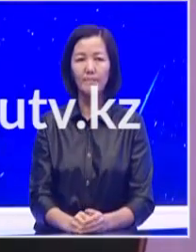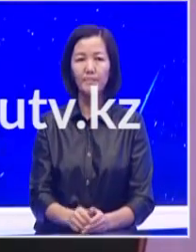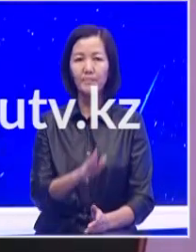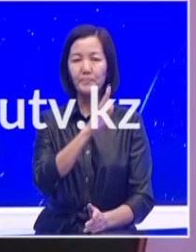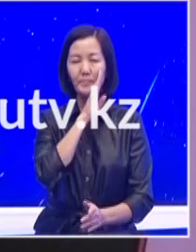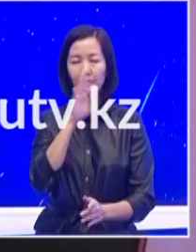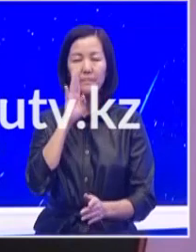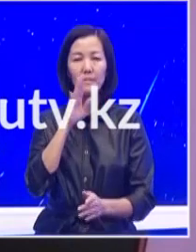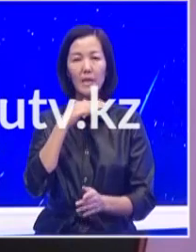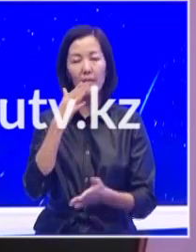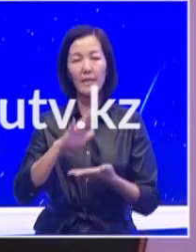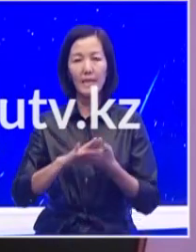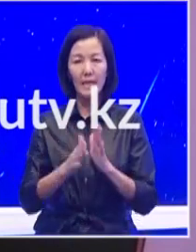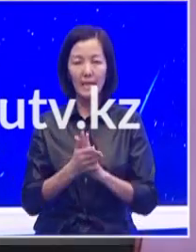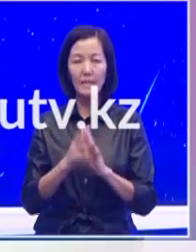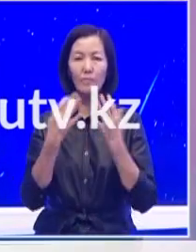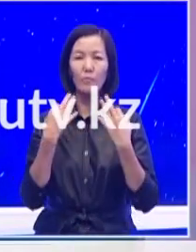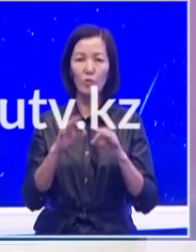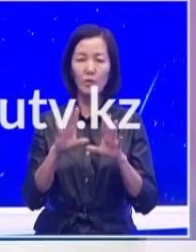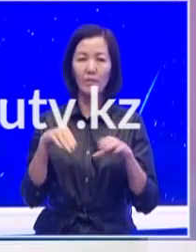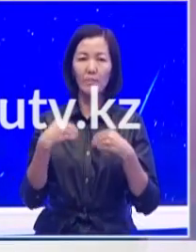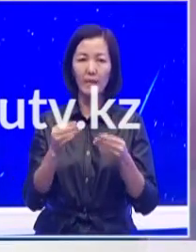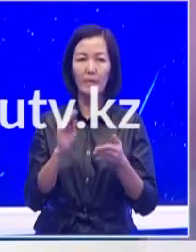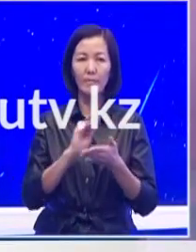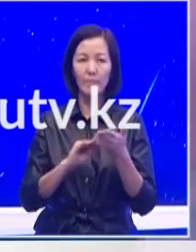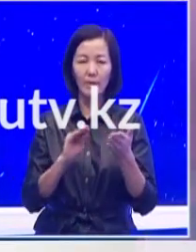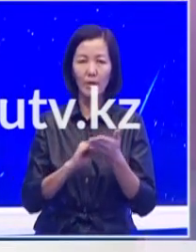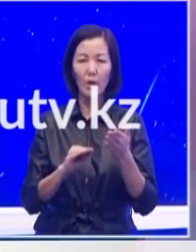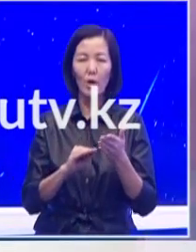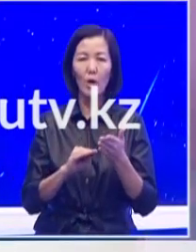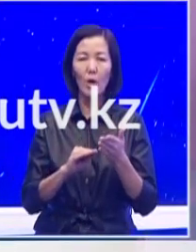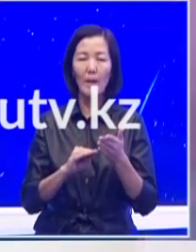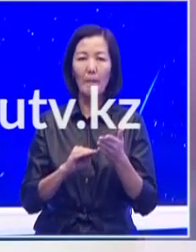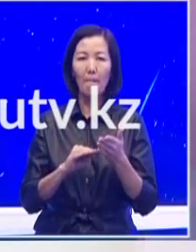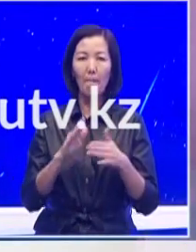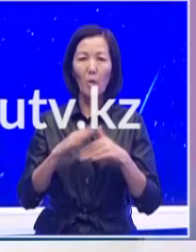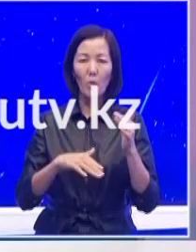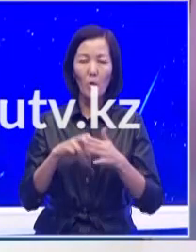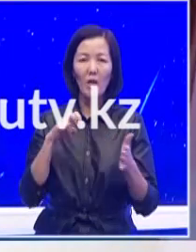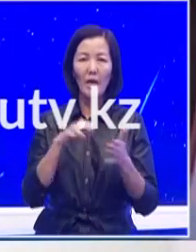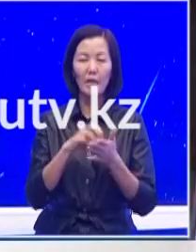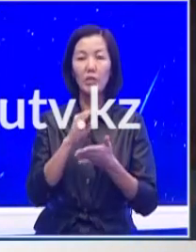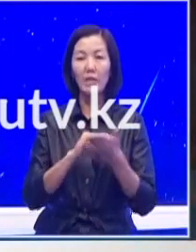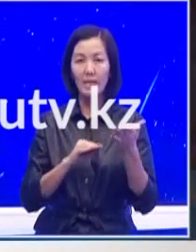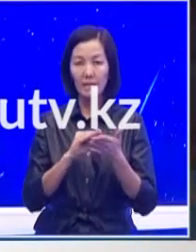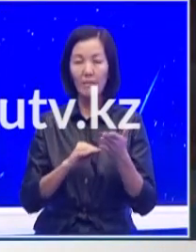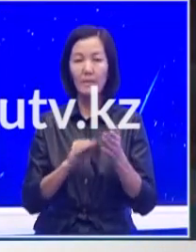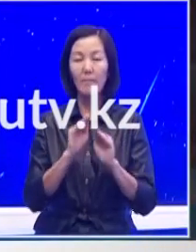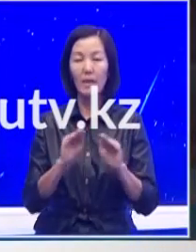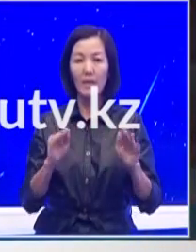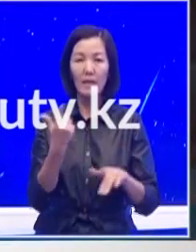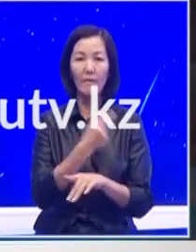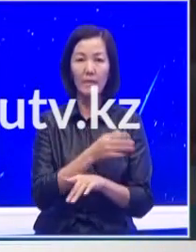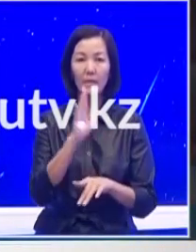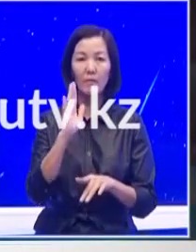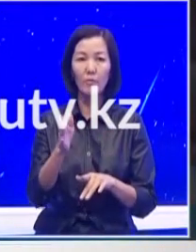Атананың келісімімен ғана, атана кәдімгі қолхат жазып келісім берген жағдайда ғана балаларға вакцина салынады.